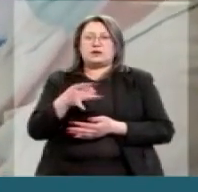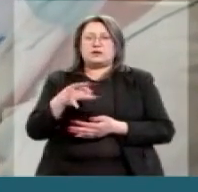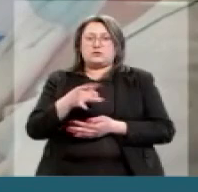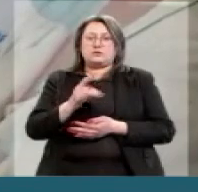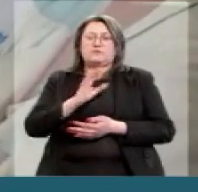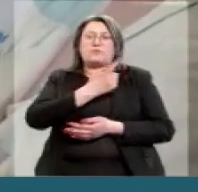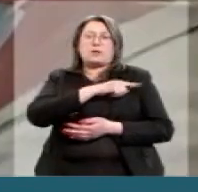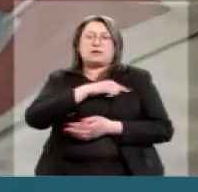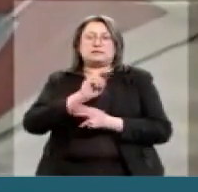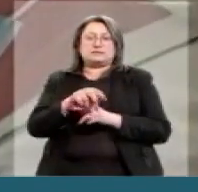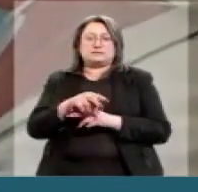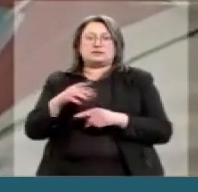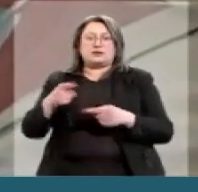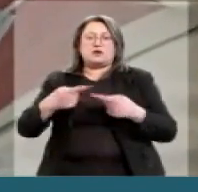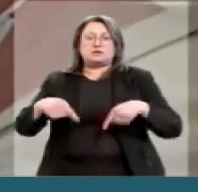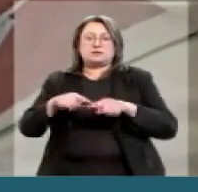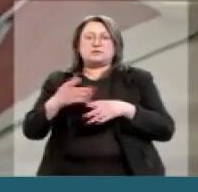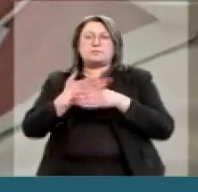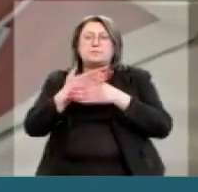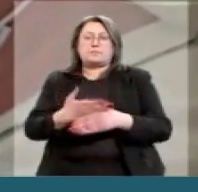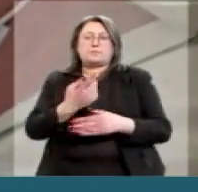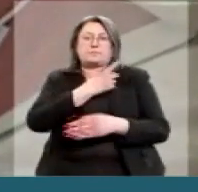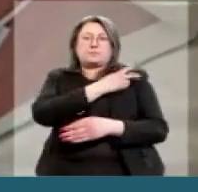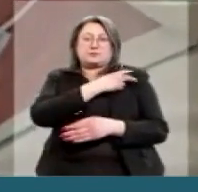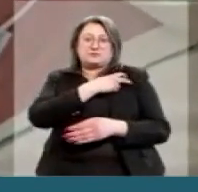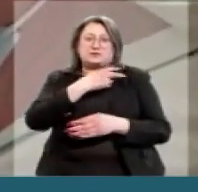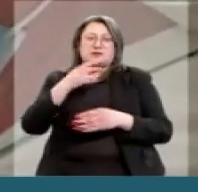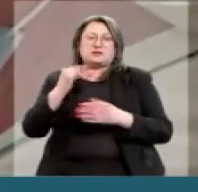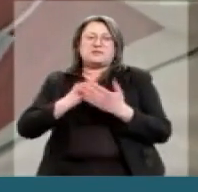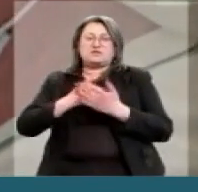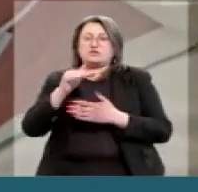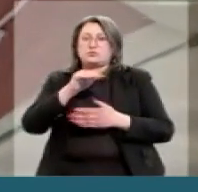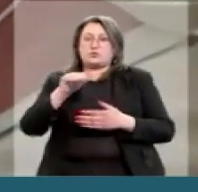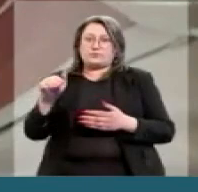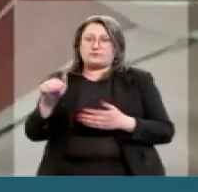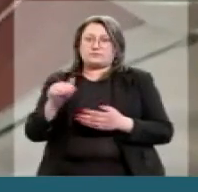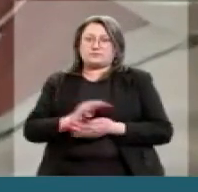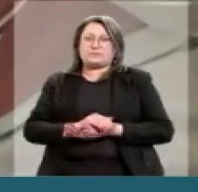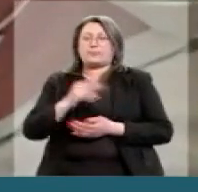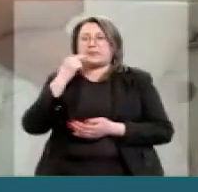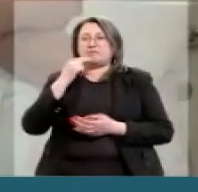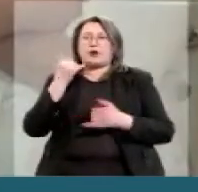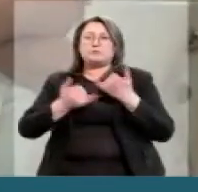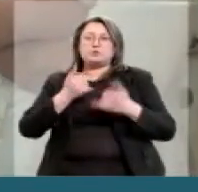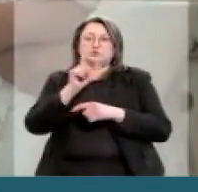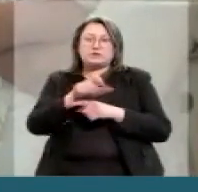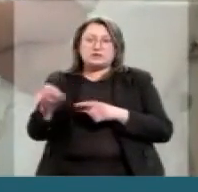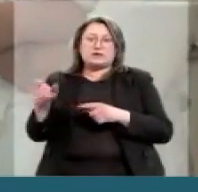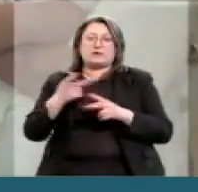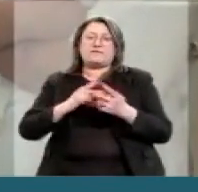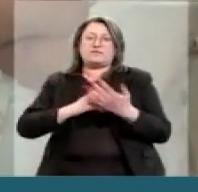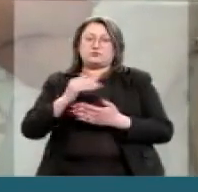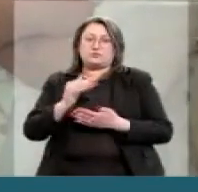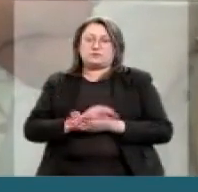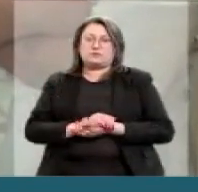медициналық көмек көрсетеді. Қызмет көрсету сапасы да жоғары. Қазір мұнда 30-дан аса білікті дәрігерлер жұмыс істейді. Алдағы уақытта